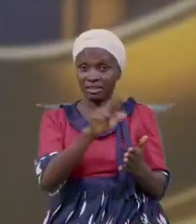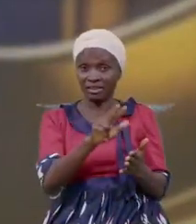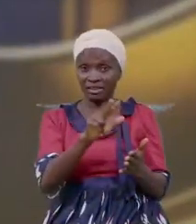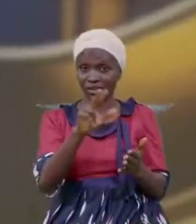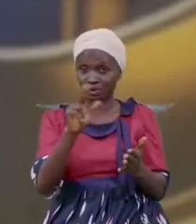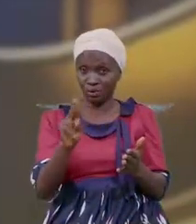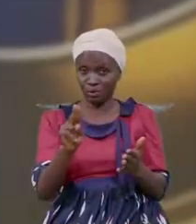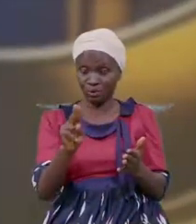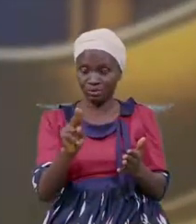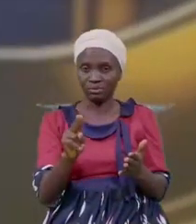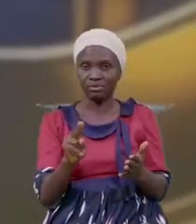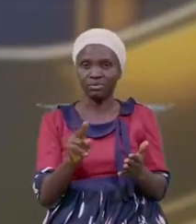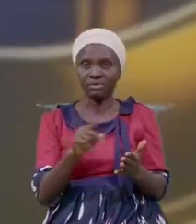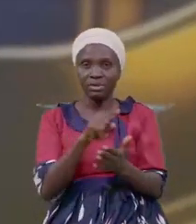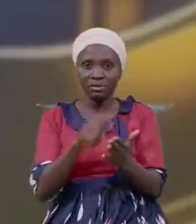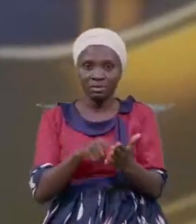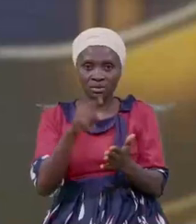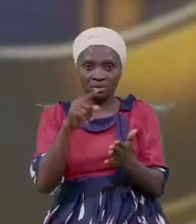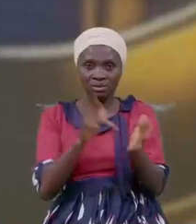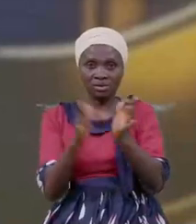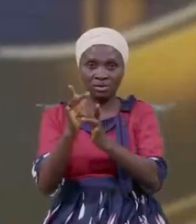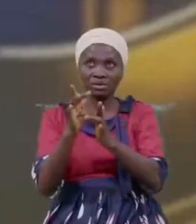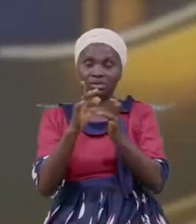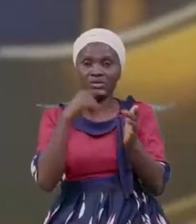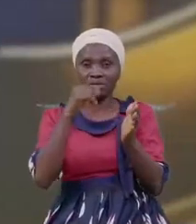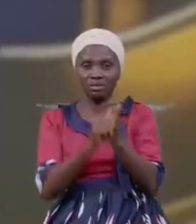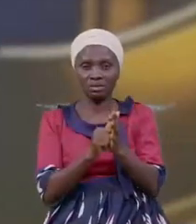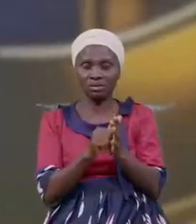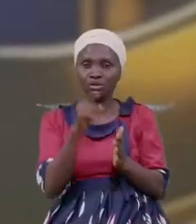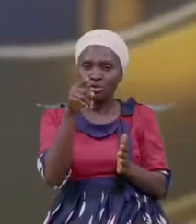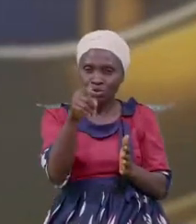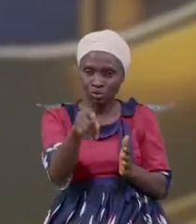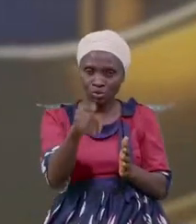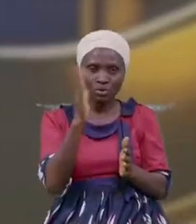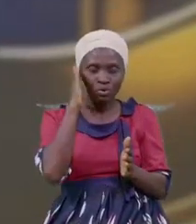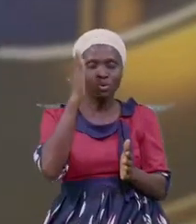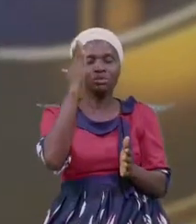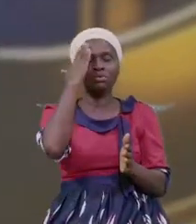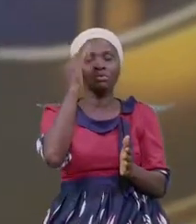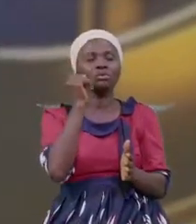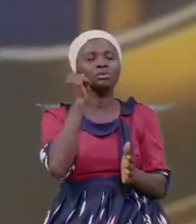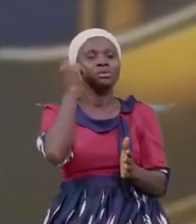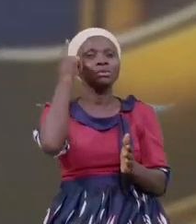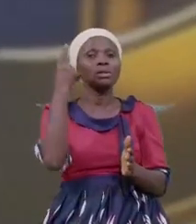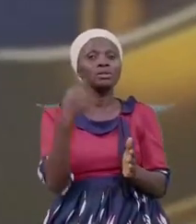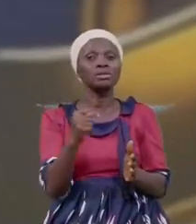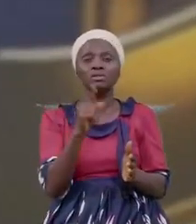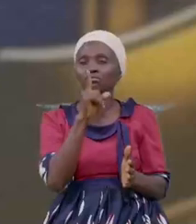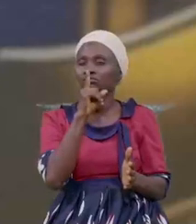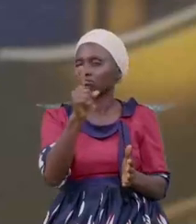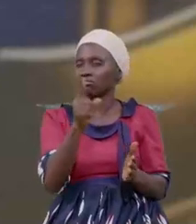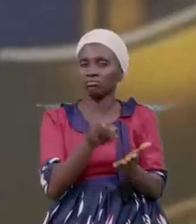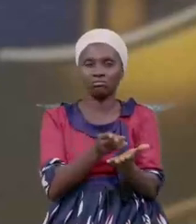32 voici que Jésus a dit vous connaîtrez la vérité et la vérité vous